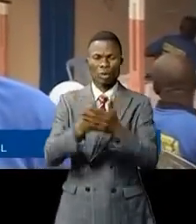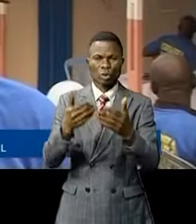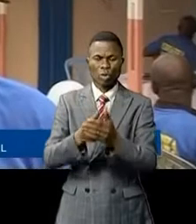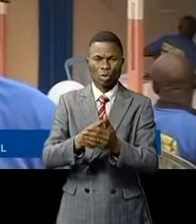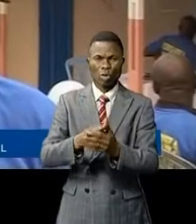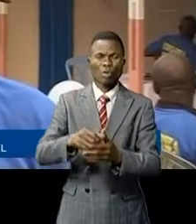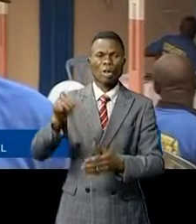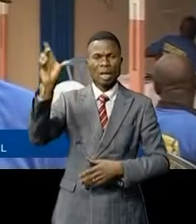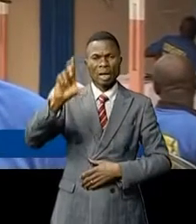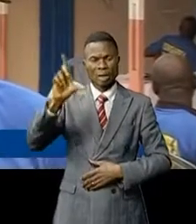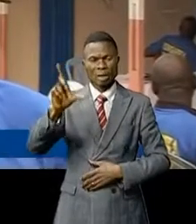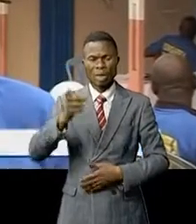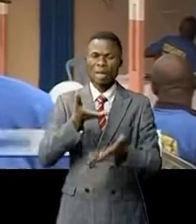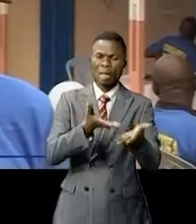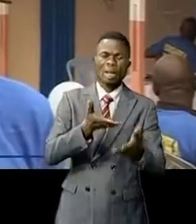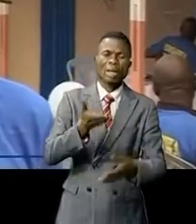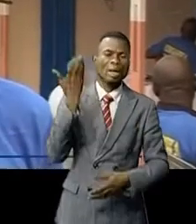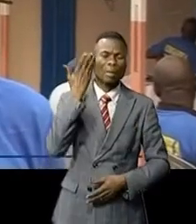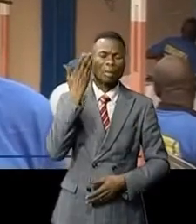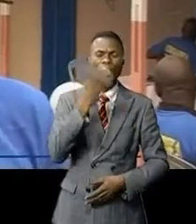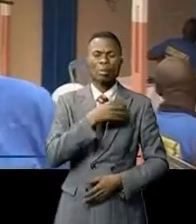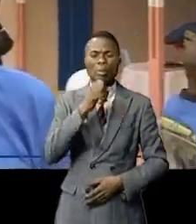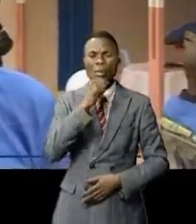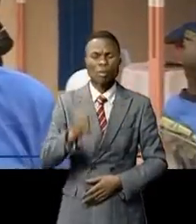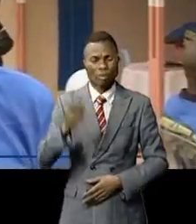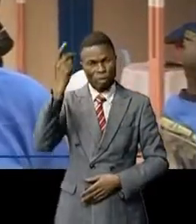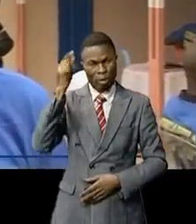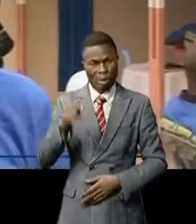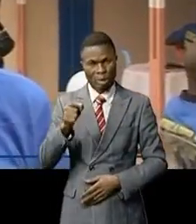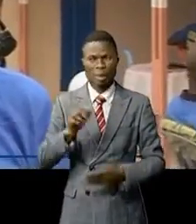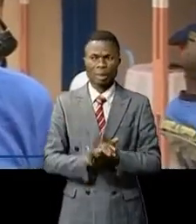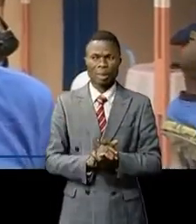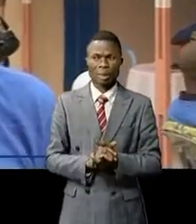venir en aide aux personnes vulnérables de ce coin de la